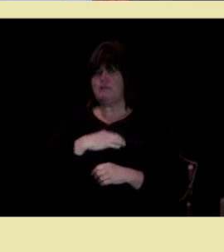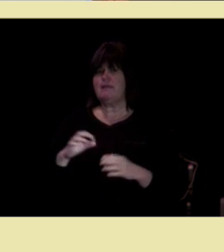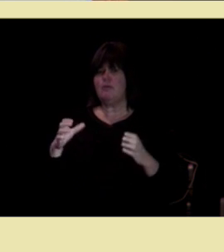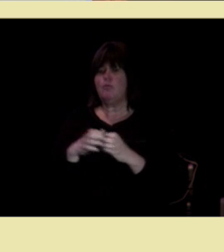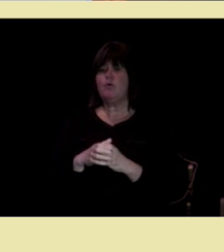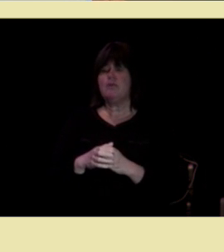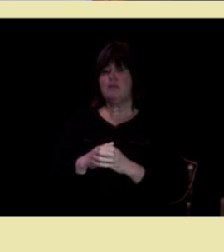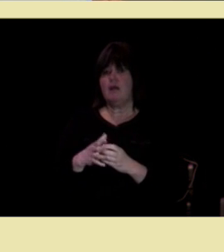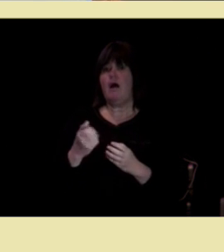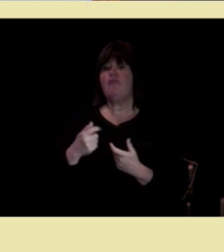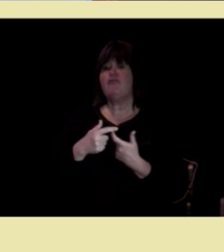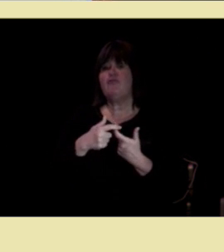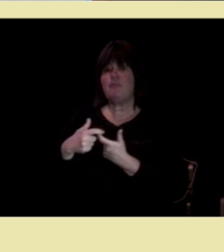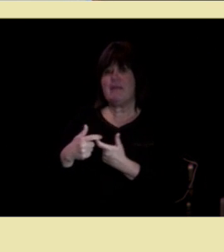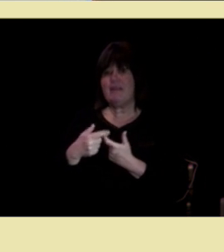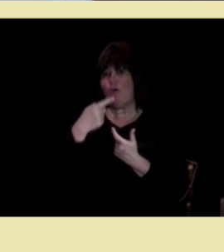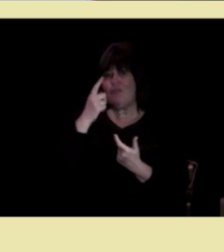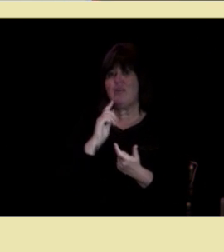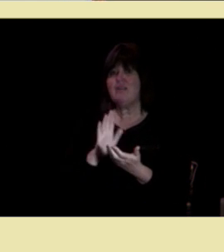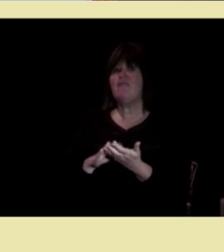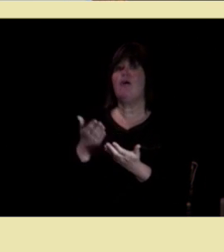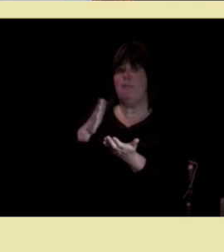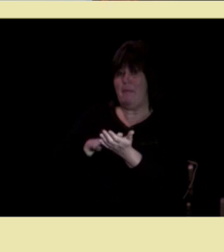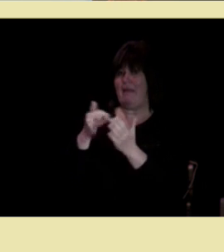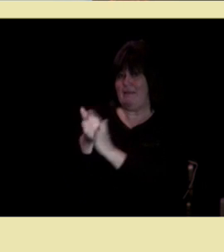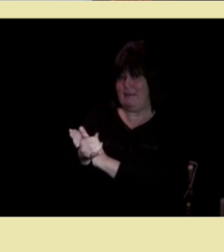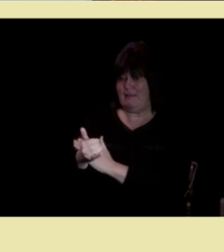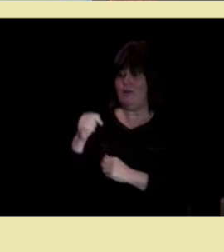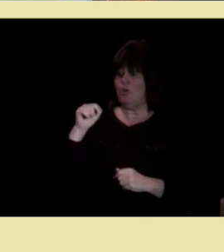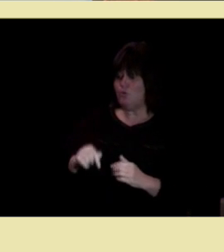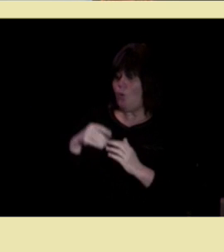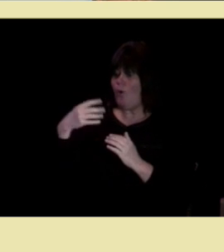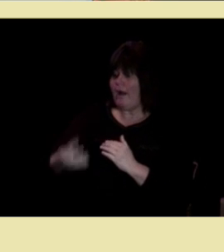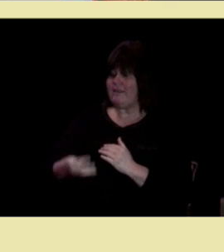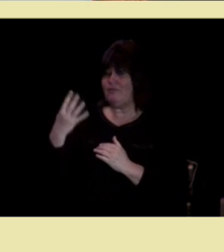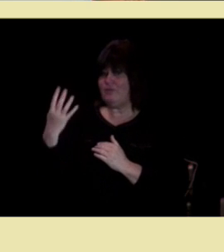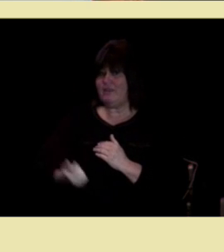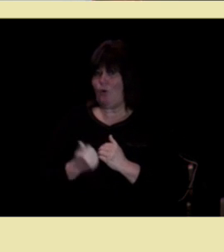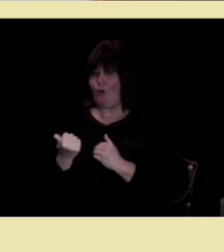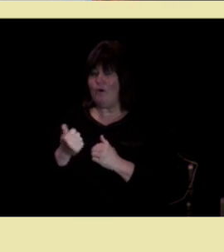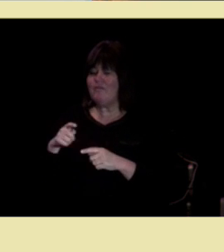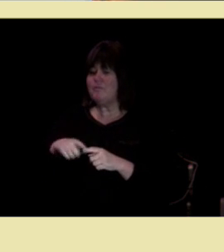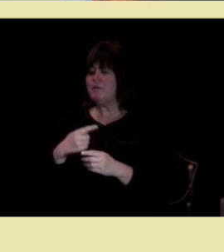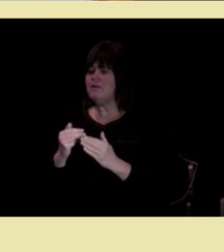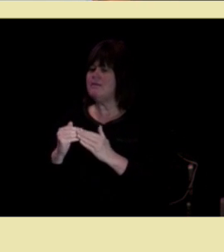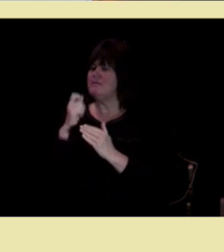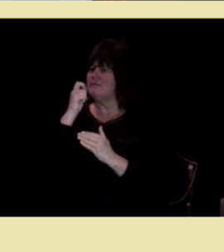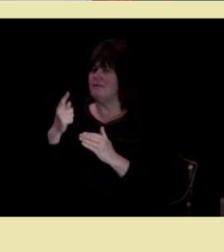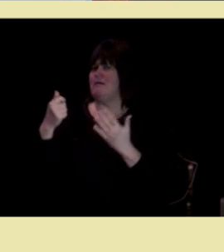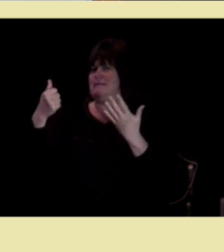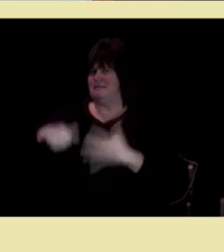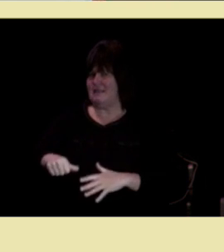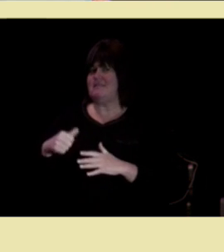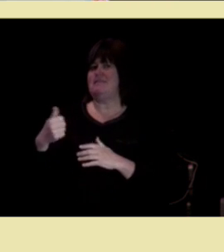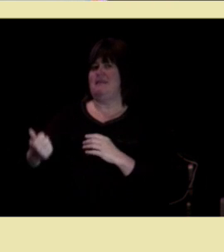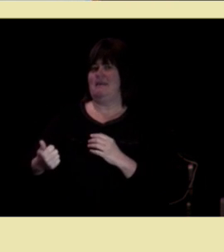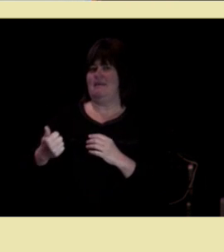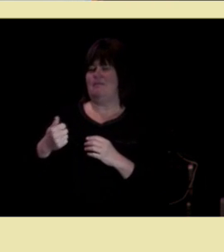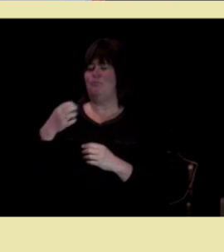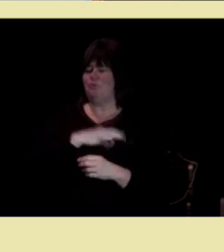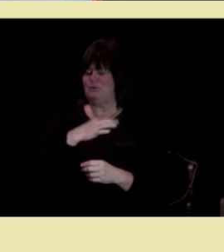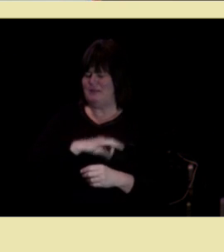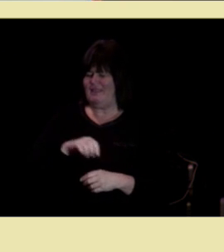foreldrene var til stede. Nå etter 4 år, så begynner vi å nærme oss 60%. Det er veldig moro. Vi ser